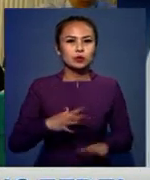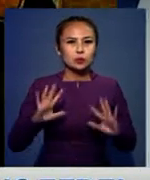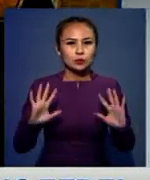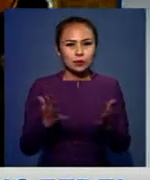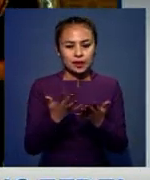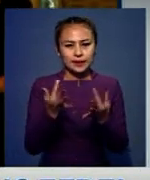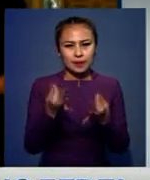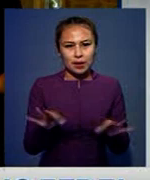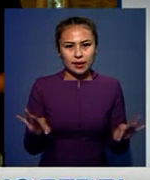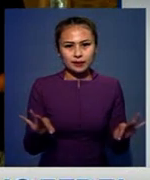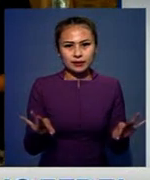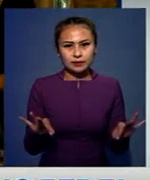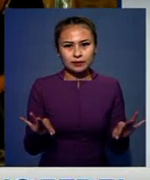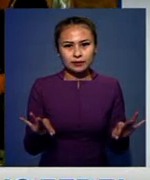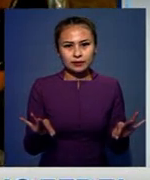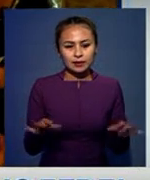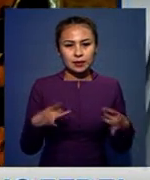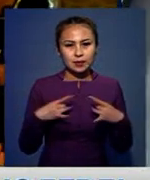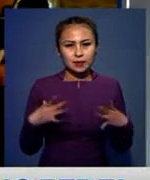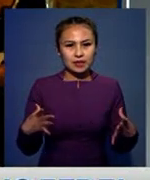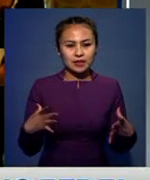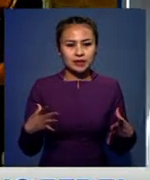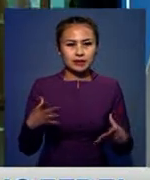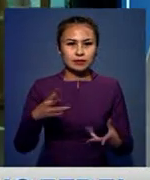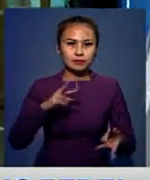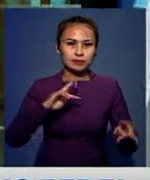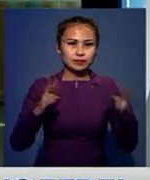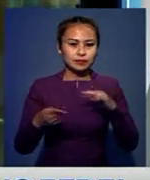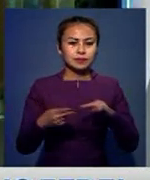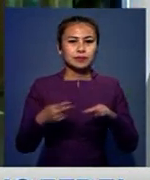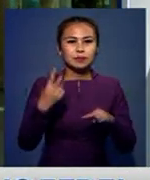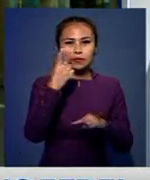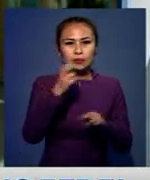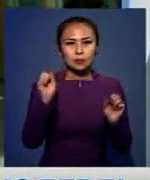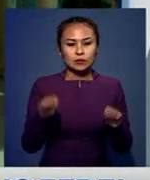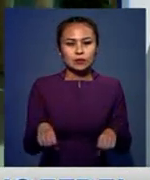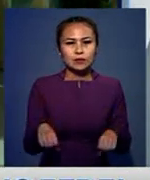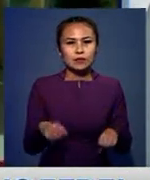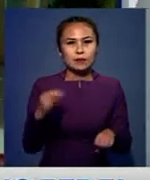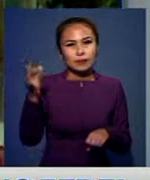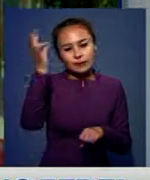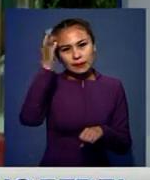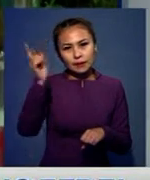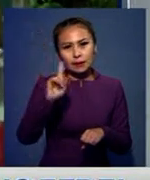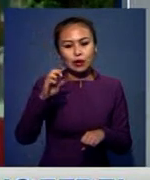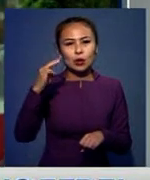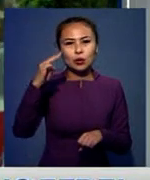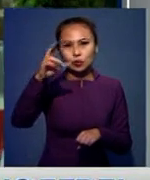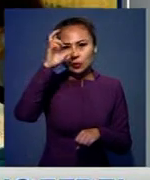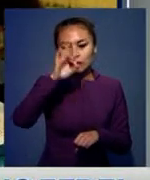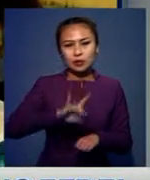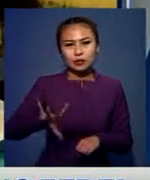оқиғаның демократиялық мерекеге айналғандығына куә болып отырмыз. Айта кеткен жөн, Түркия